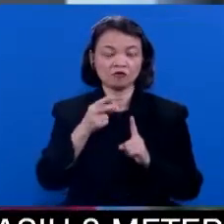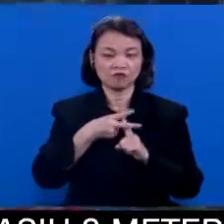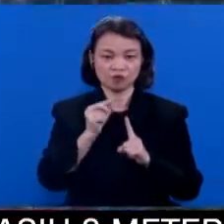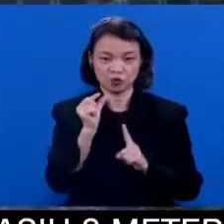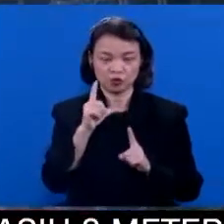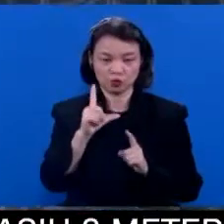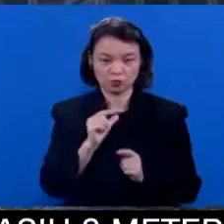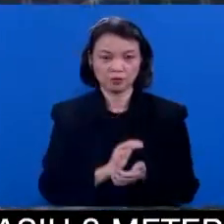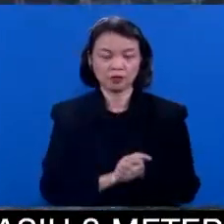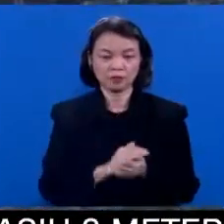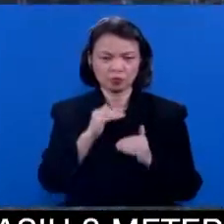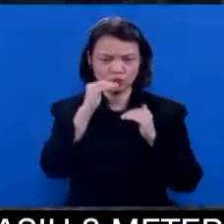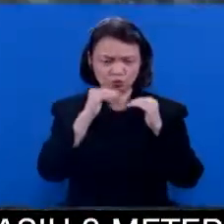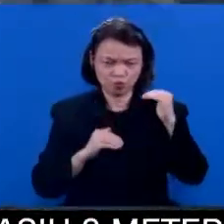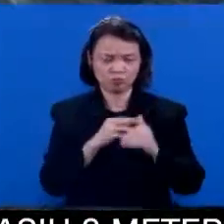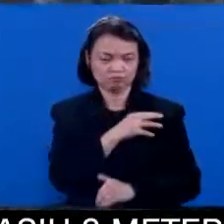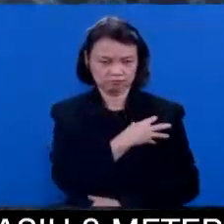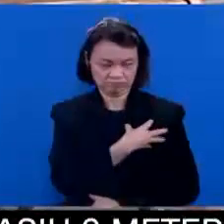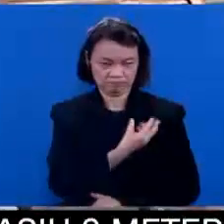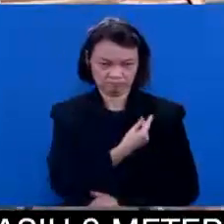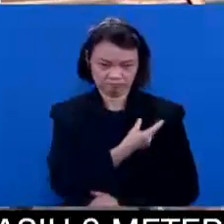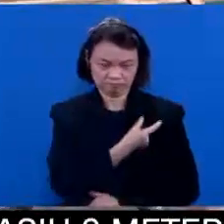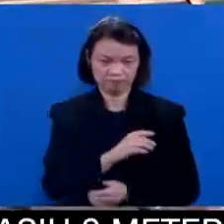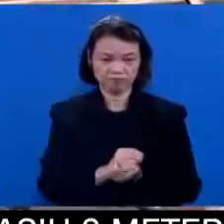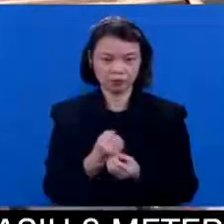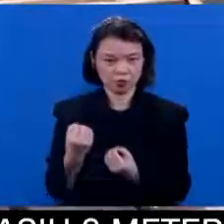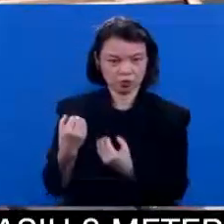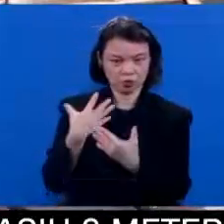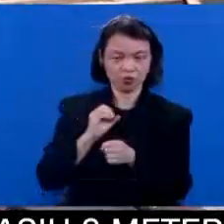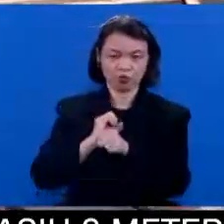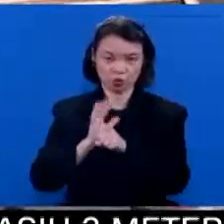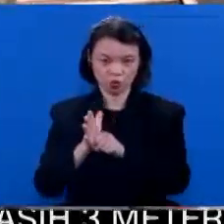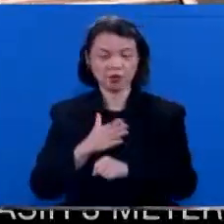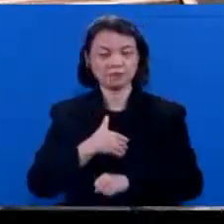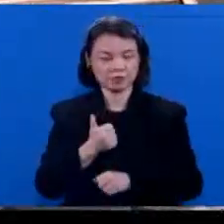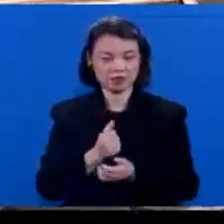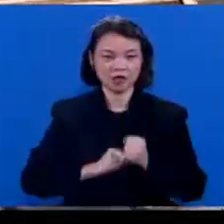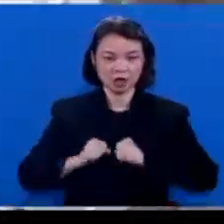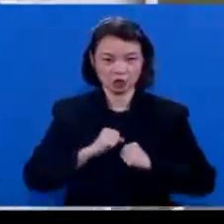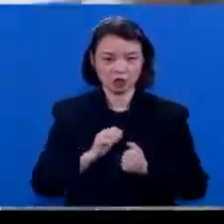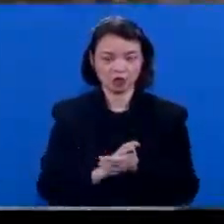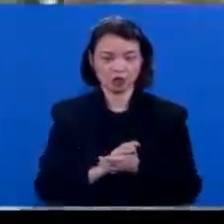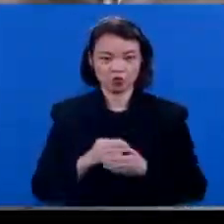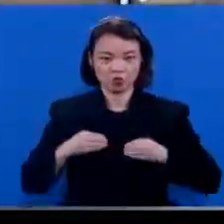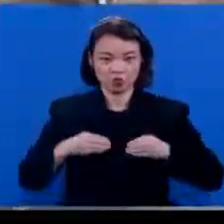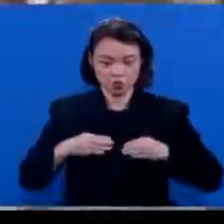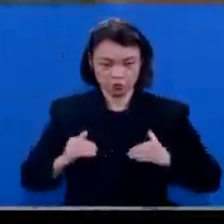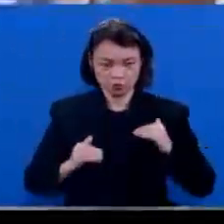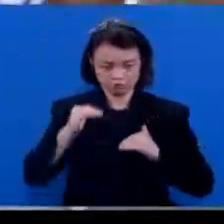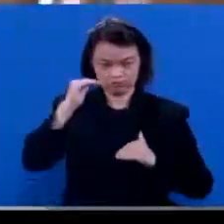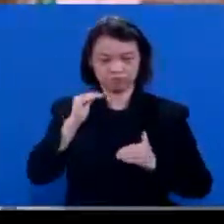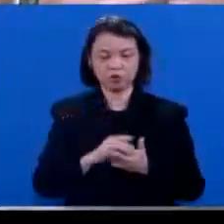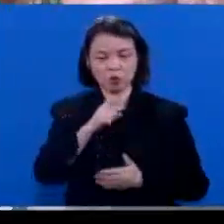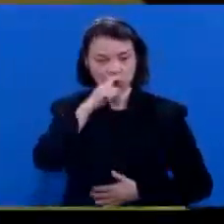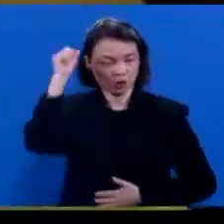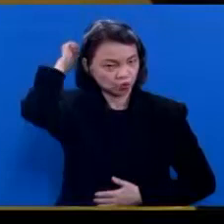resiko. Mengurangi risiko tertular COVID-19 pada anak juga bisa dilakukan dengan meningkatkan daya tahan tubuh. Orang tua